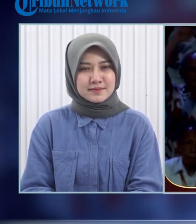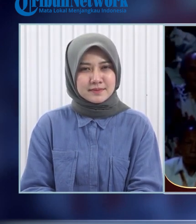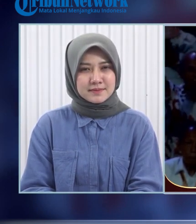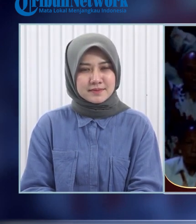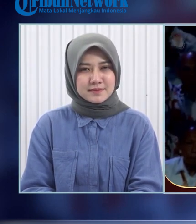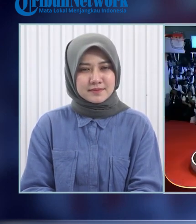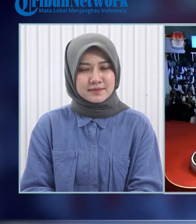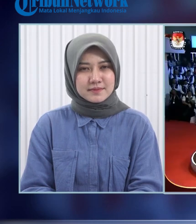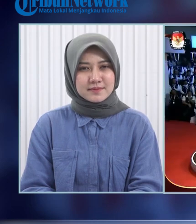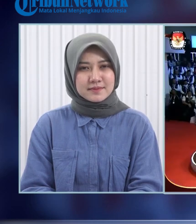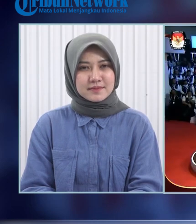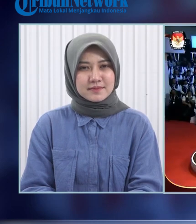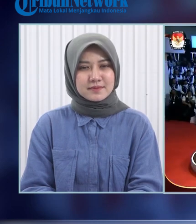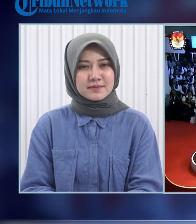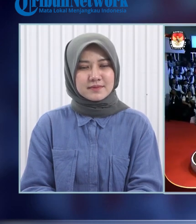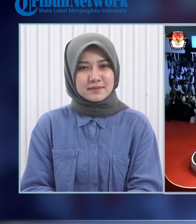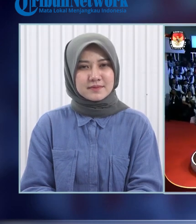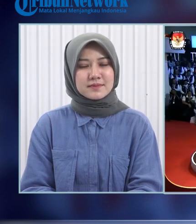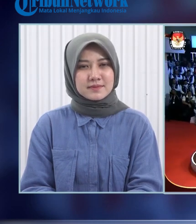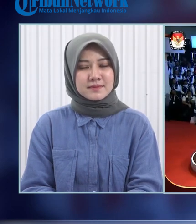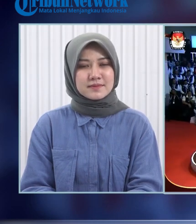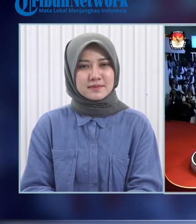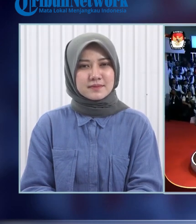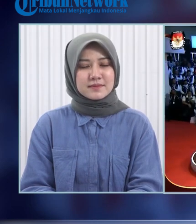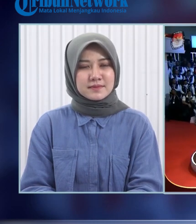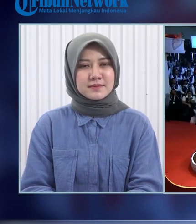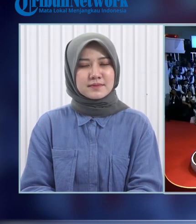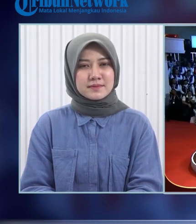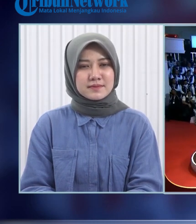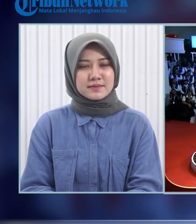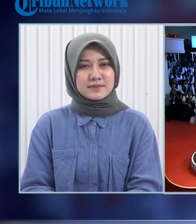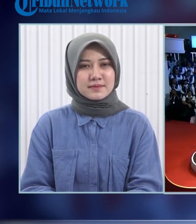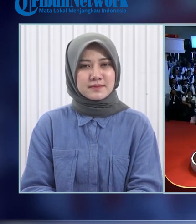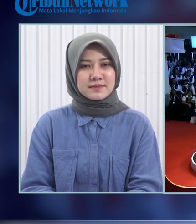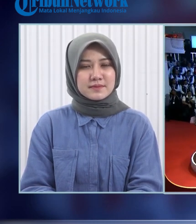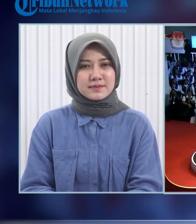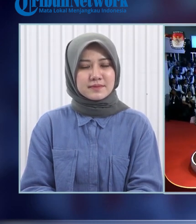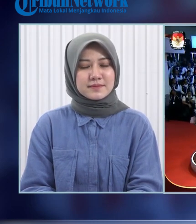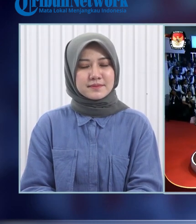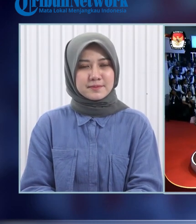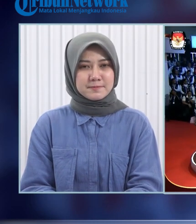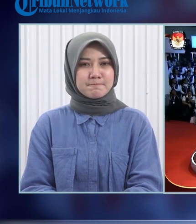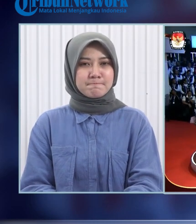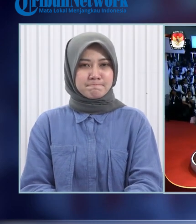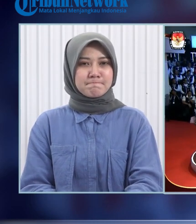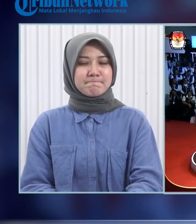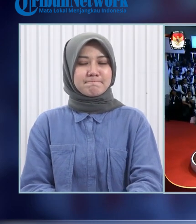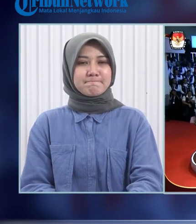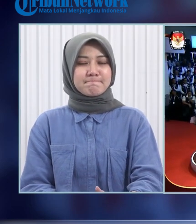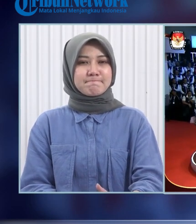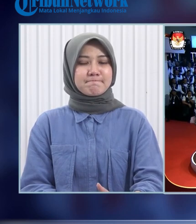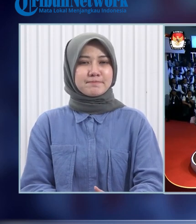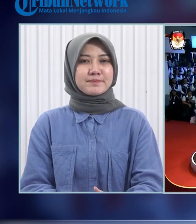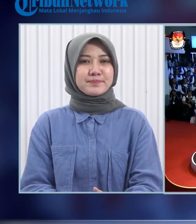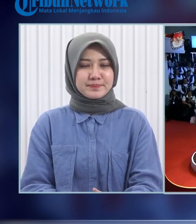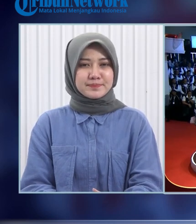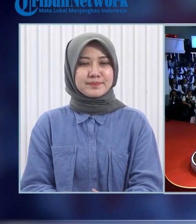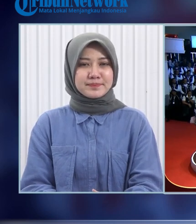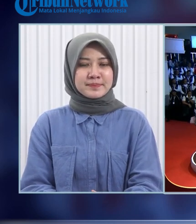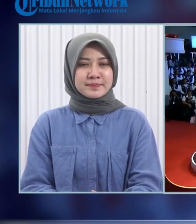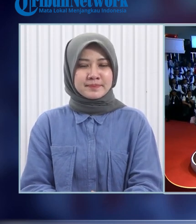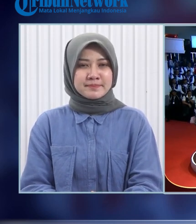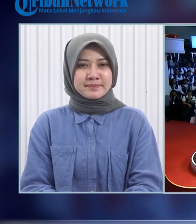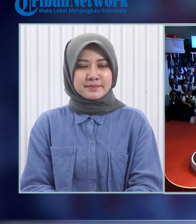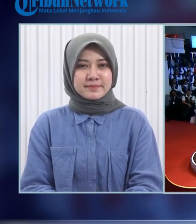kondisi kestabilan dari emosional ketika menjawab, dan saya kira itu menjadi titik lemah dari nomor dua. Kenapa